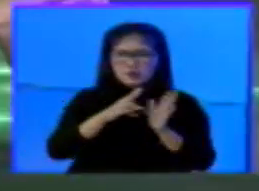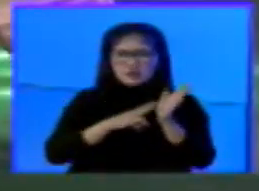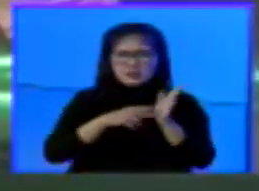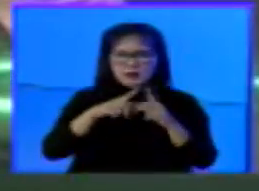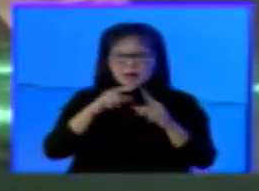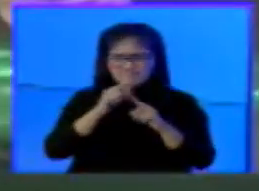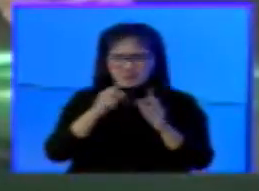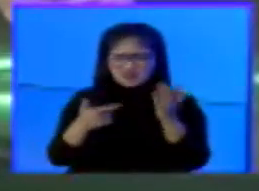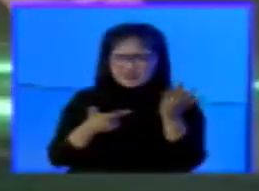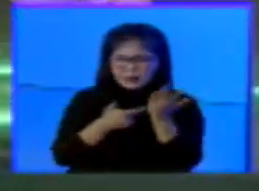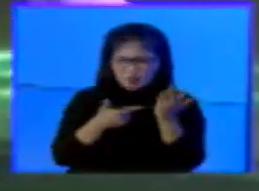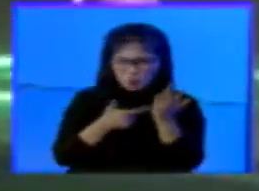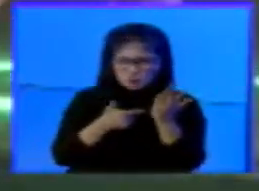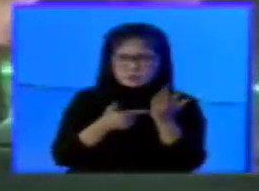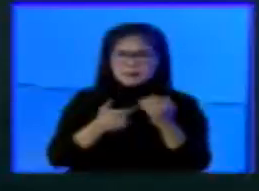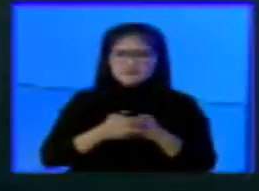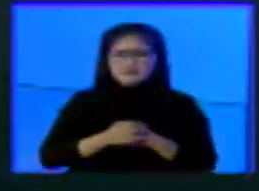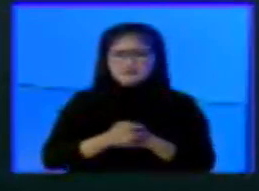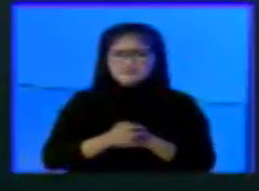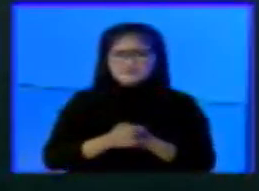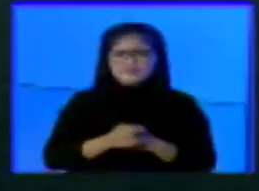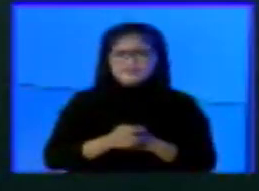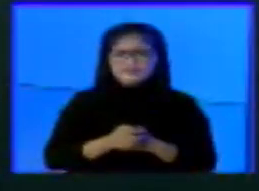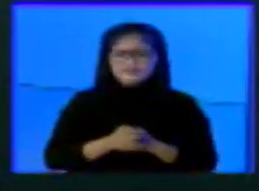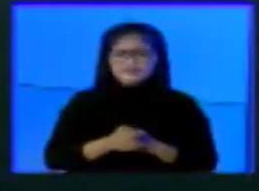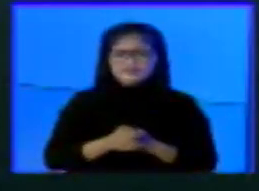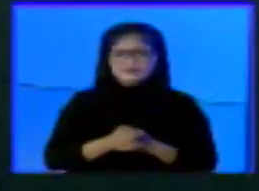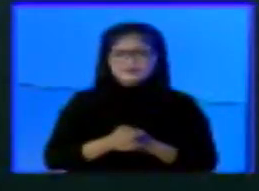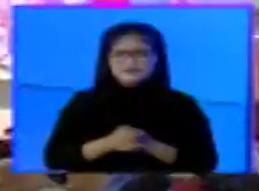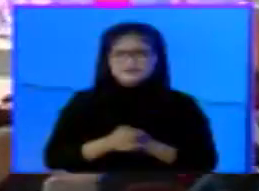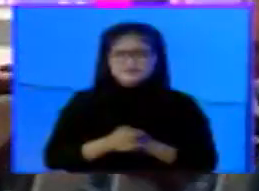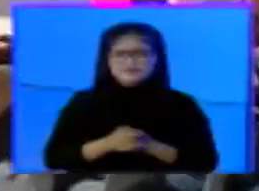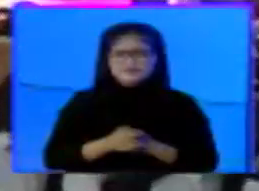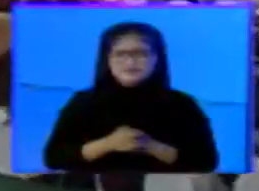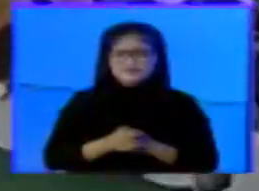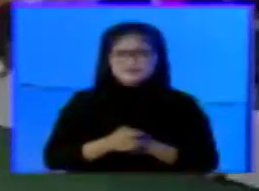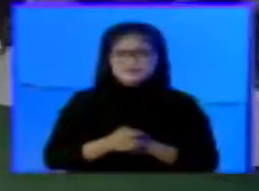teknologi. Dari Jakarta, Putri Melati dan Jaka Setiabudi melaporkan.